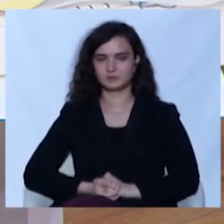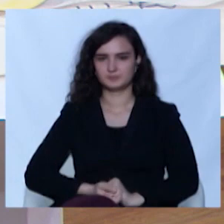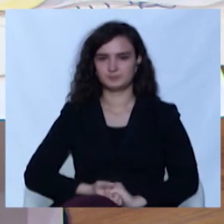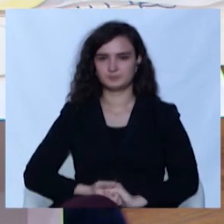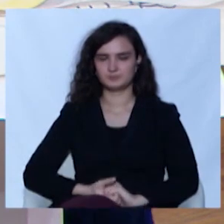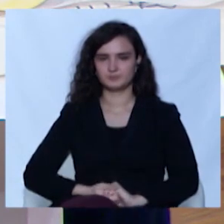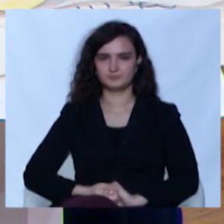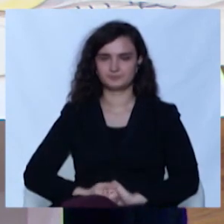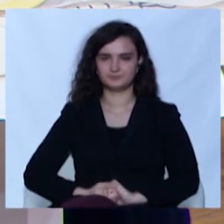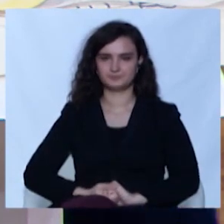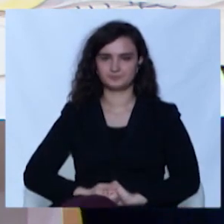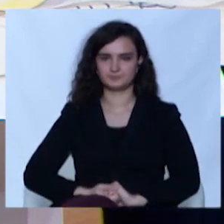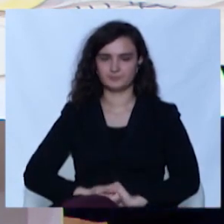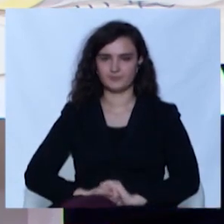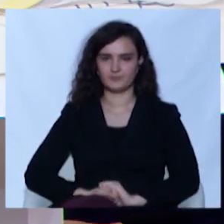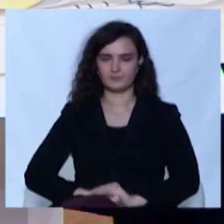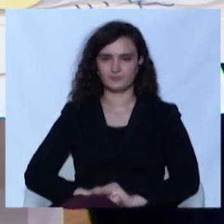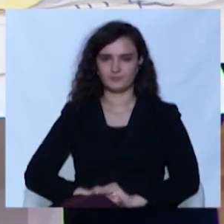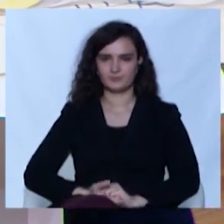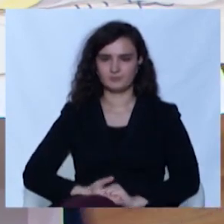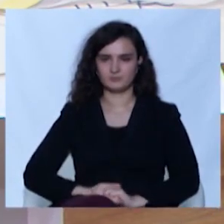Артец от хе.